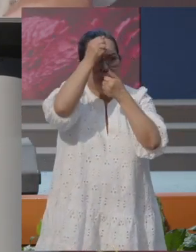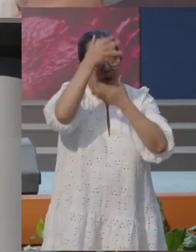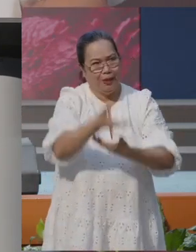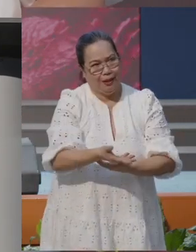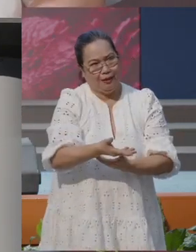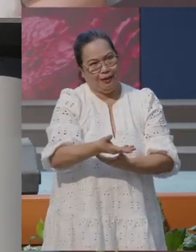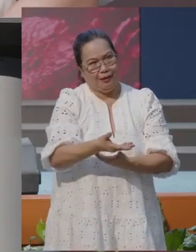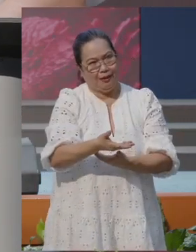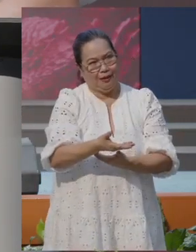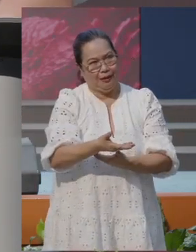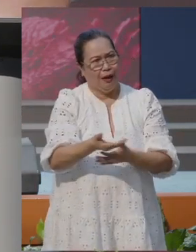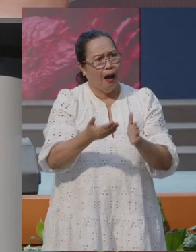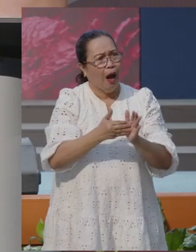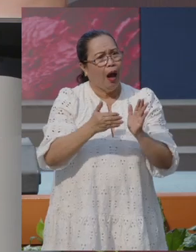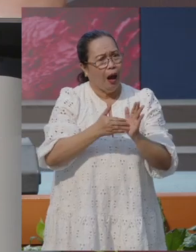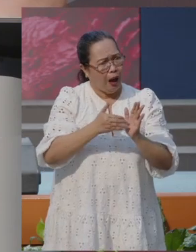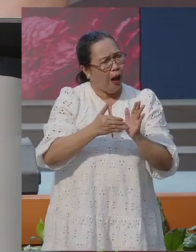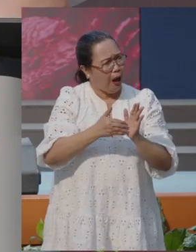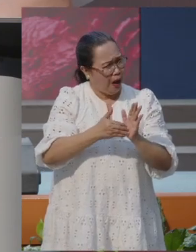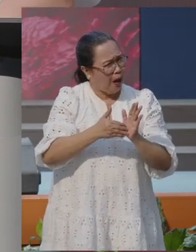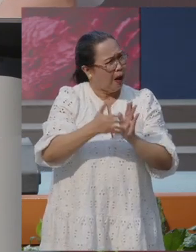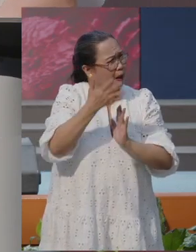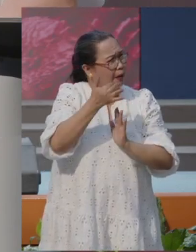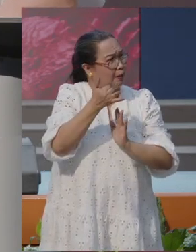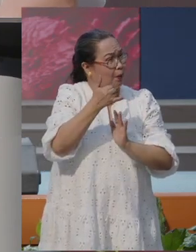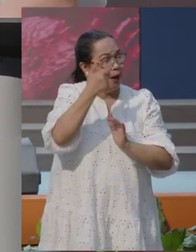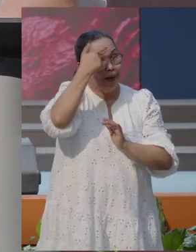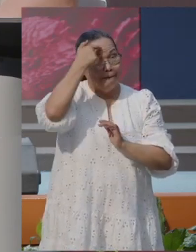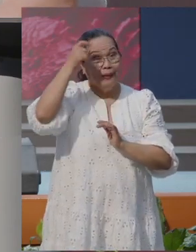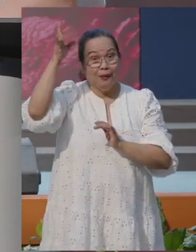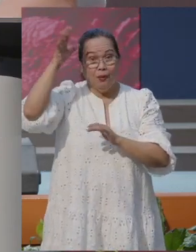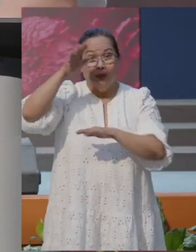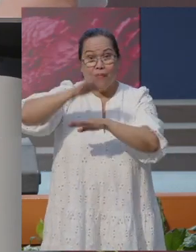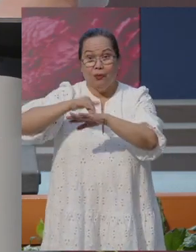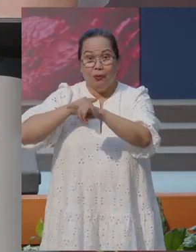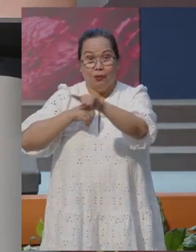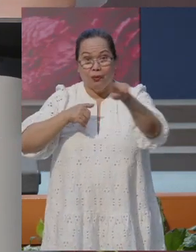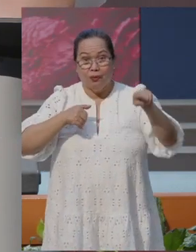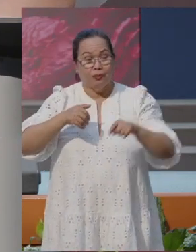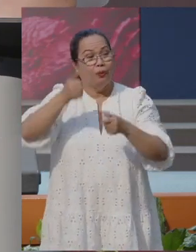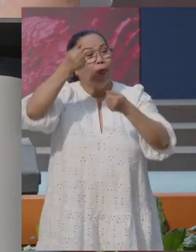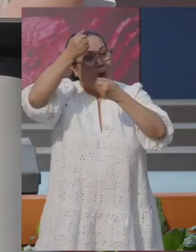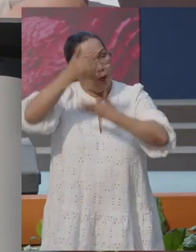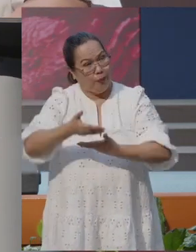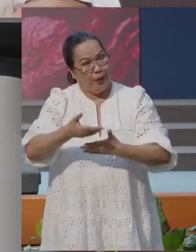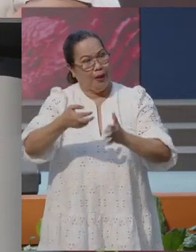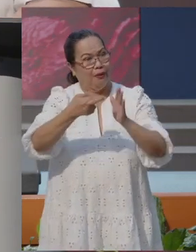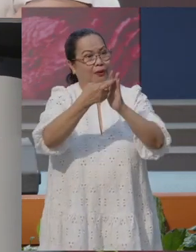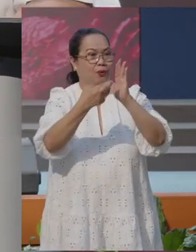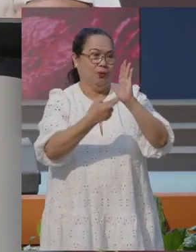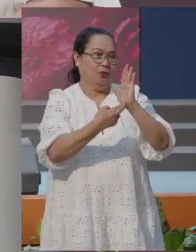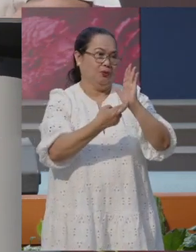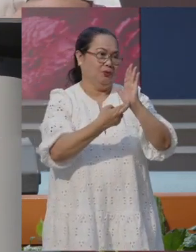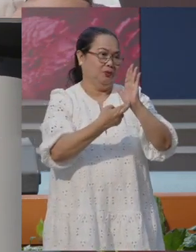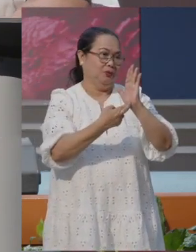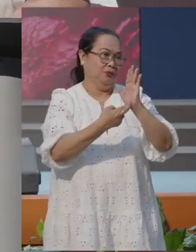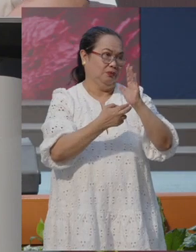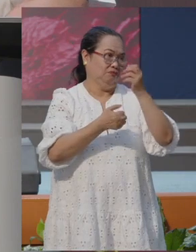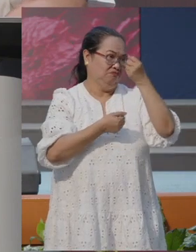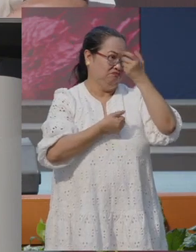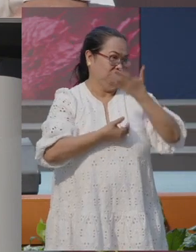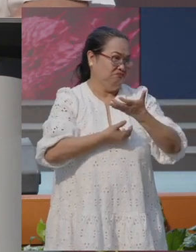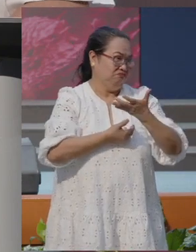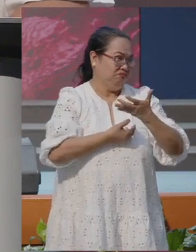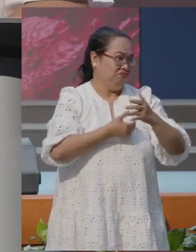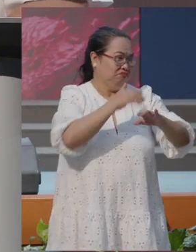Bakit siya paulit-ulit? Sapagkat meron talaga siyang tinawag na makakasunod dito sa utos na ito. Yun ang